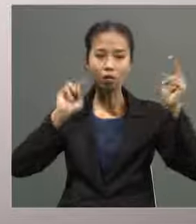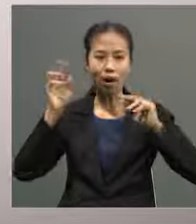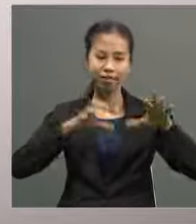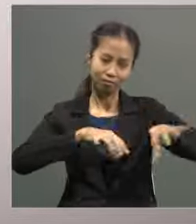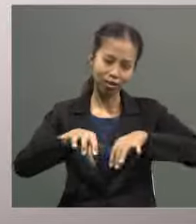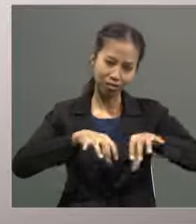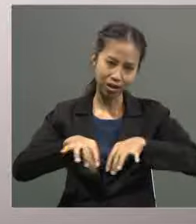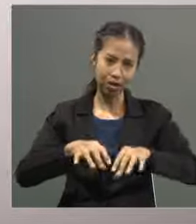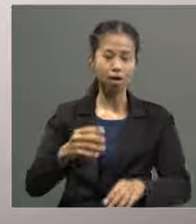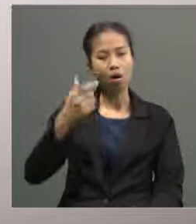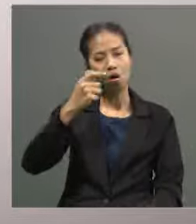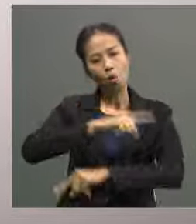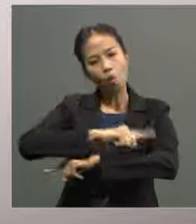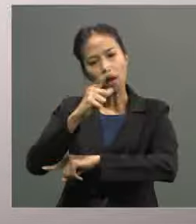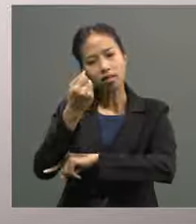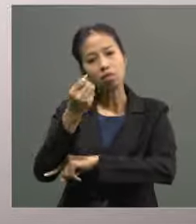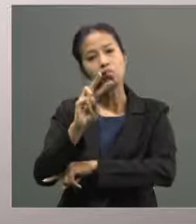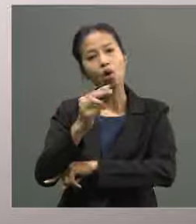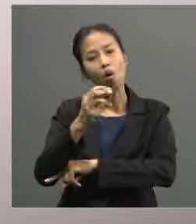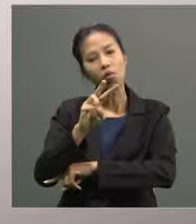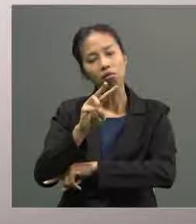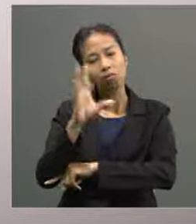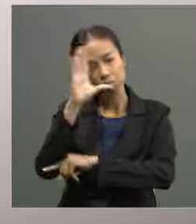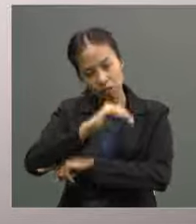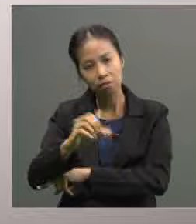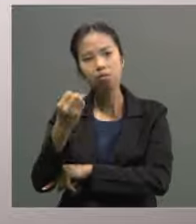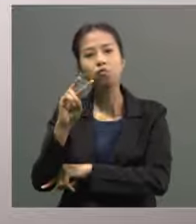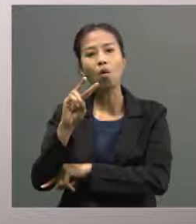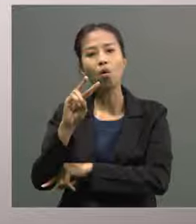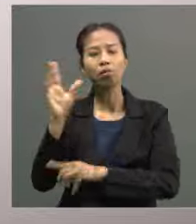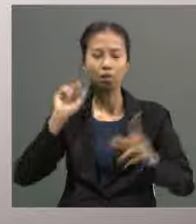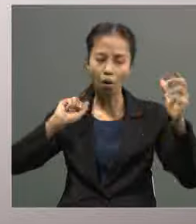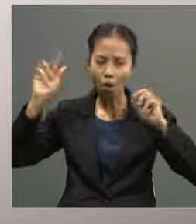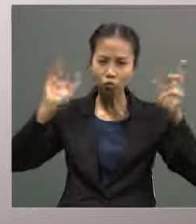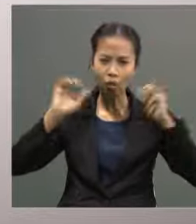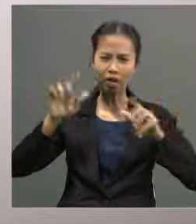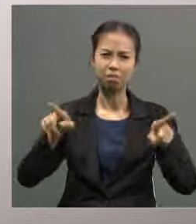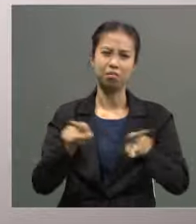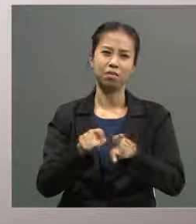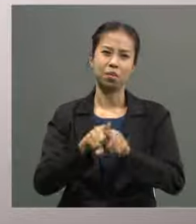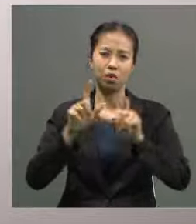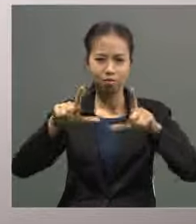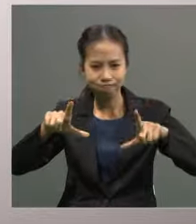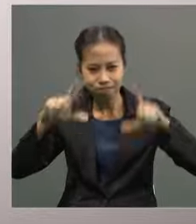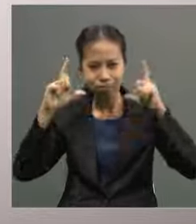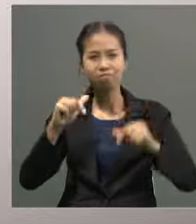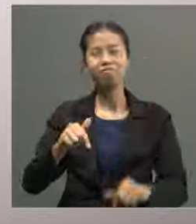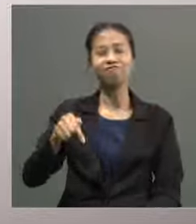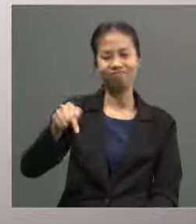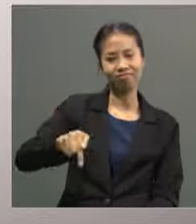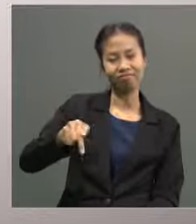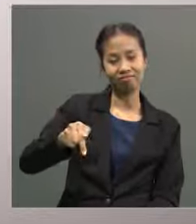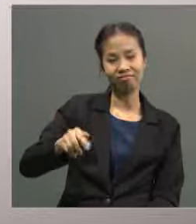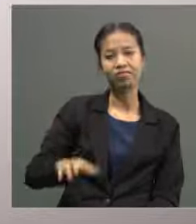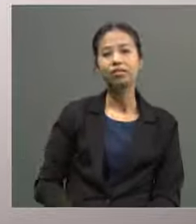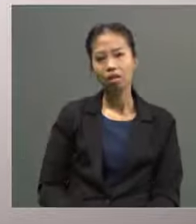คืน 12วัน 12คืนใช่มั้ยคะอันนี้ว่าไม่ได้นะนครสวรรค์เนี่ยเป็นอีกสเป็นอีกจุดหมายสำคัญนึง